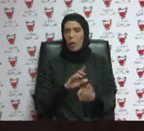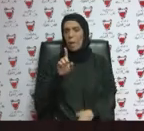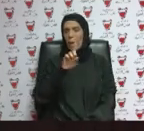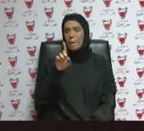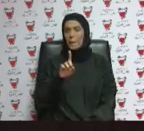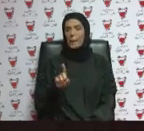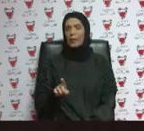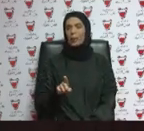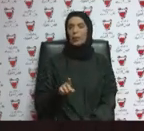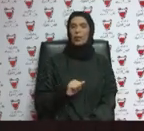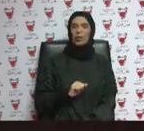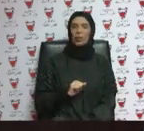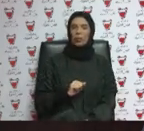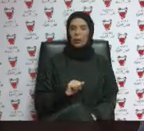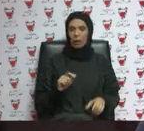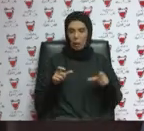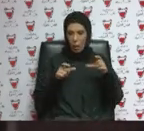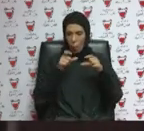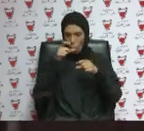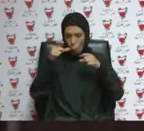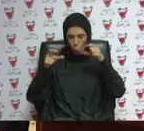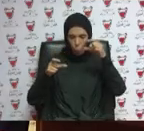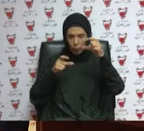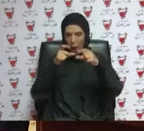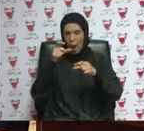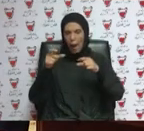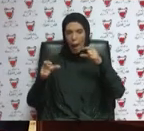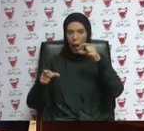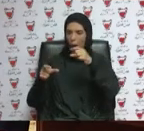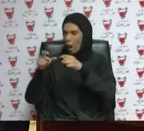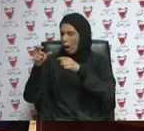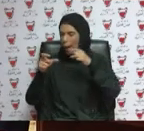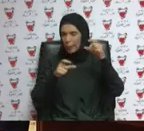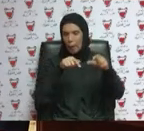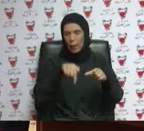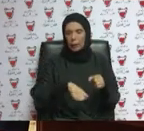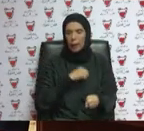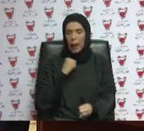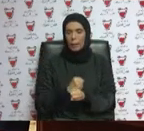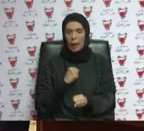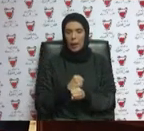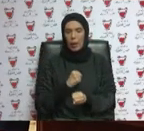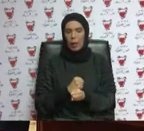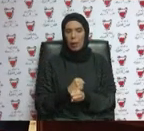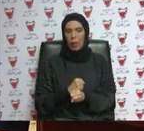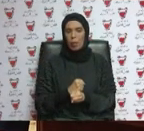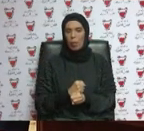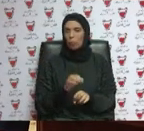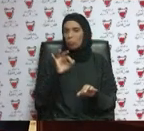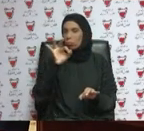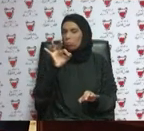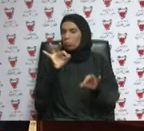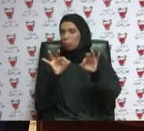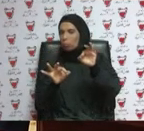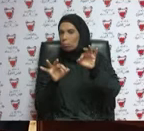كيف تتم عملية مراقبة هذا التنفيذ على أن يكون هذا التنفيذ يعني وفق المعايير